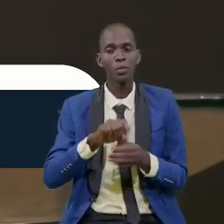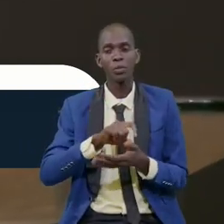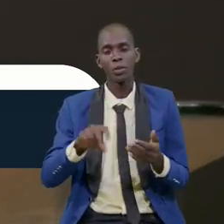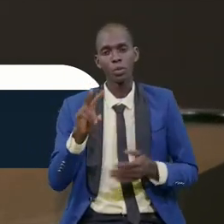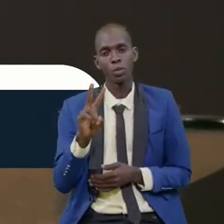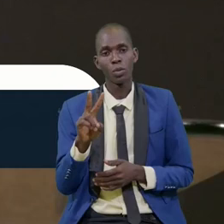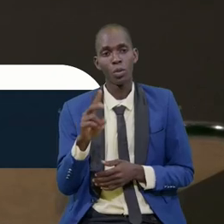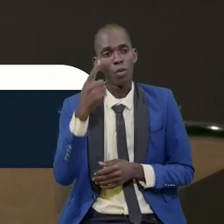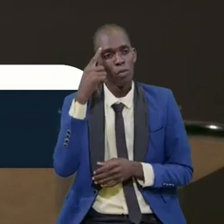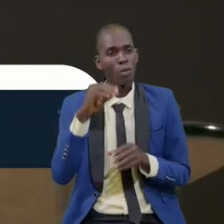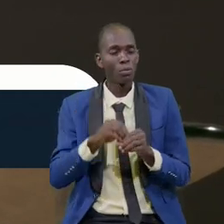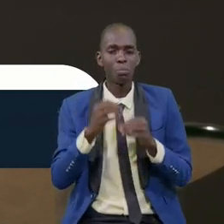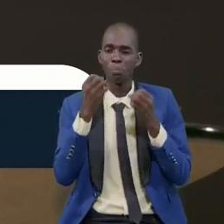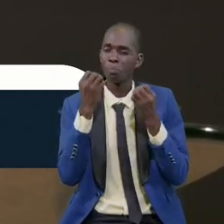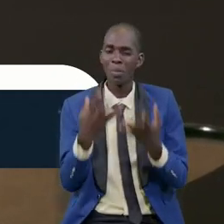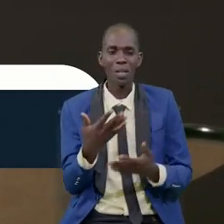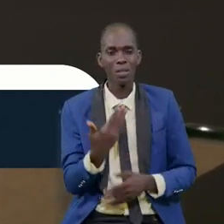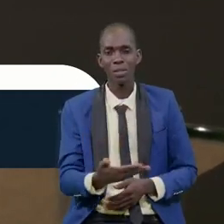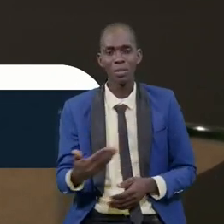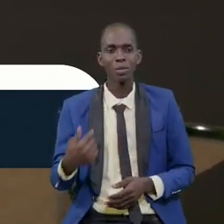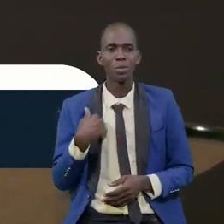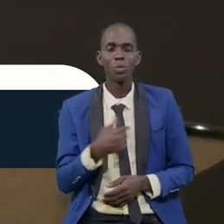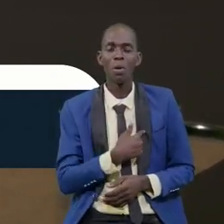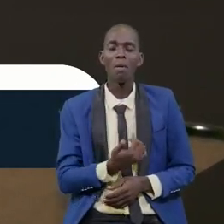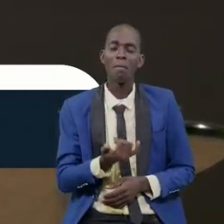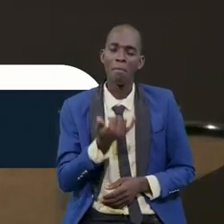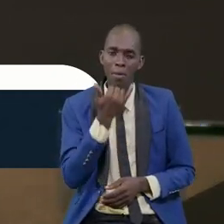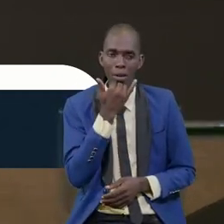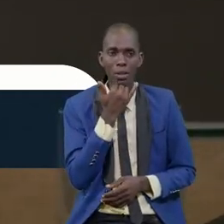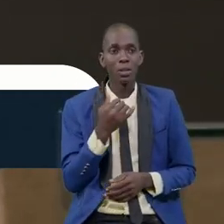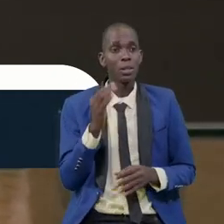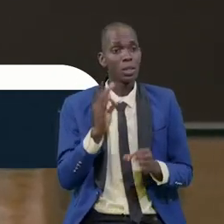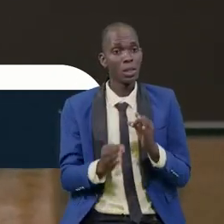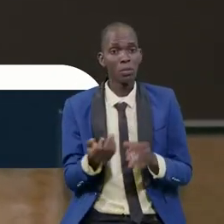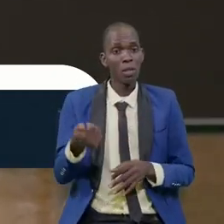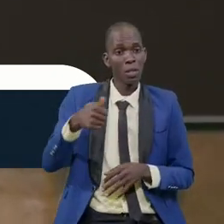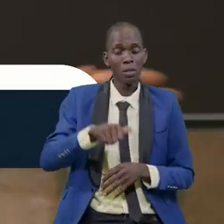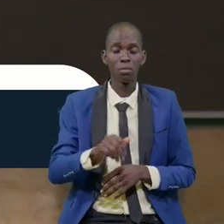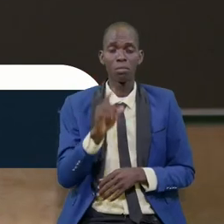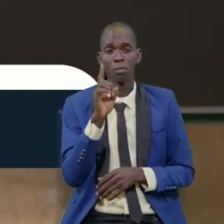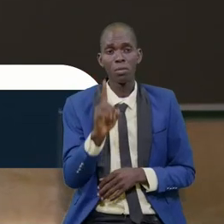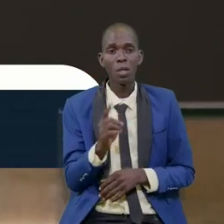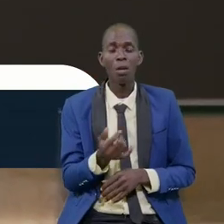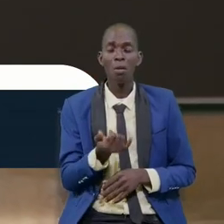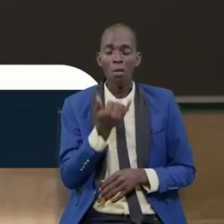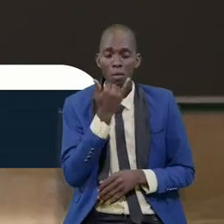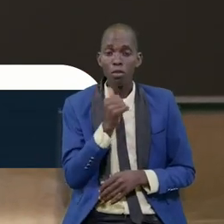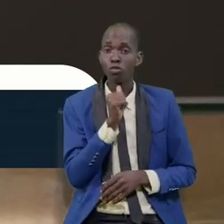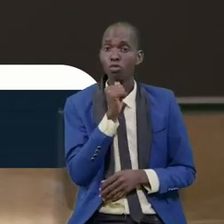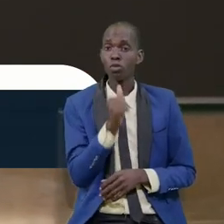plus sévèrement. » Verset 2 dit, « Nous branchons tous de plusieurs manières. Si quelqu'un